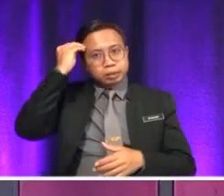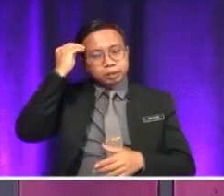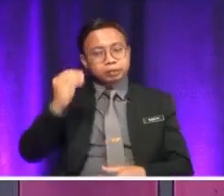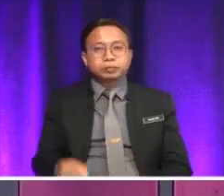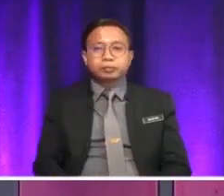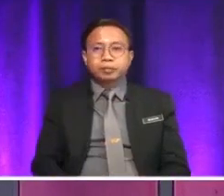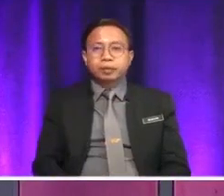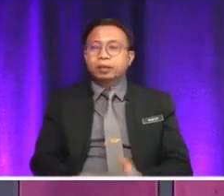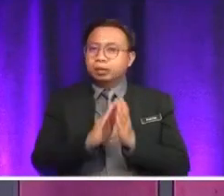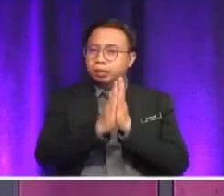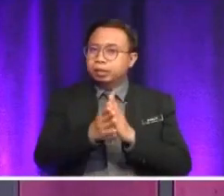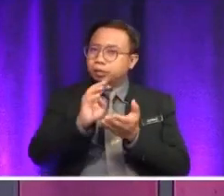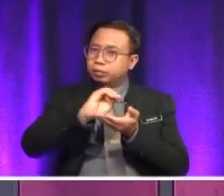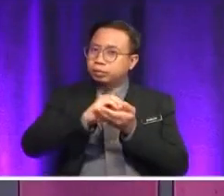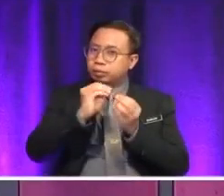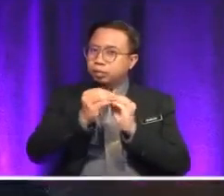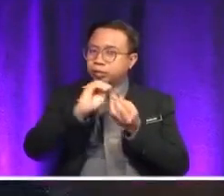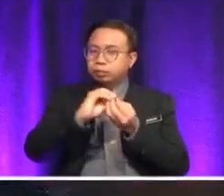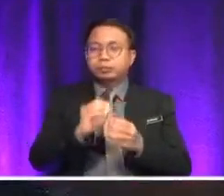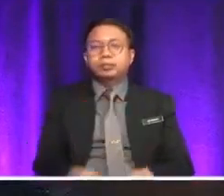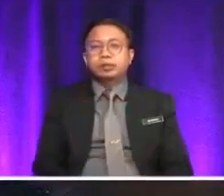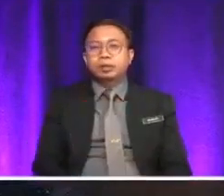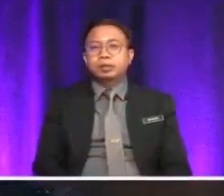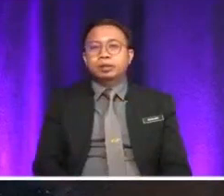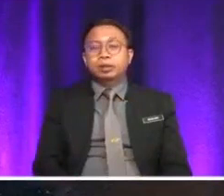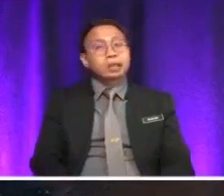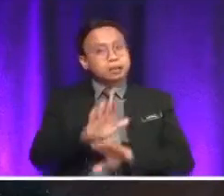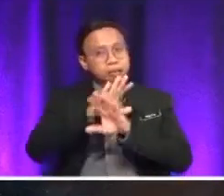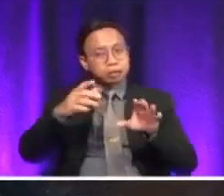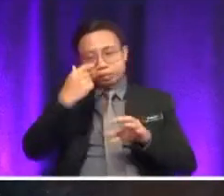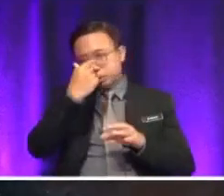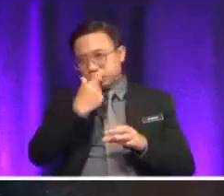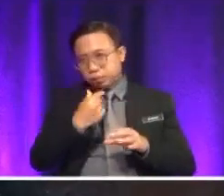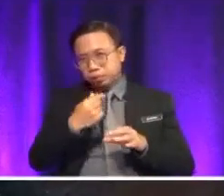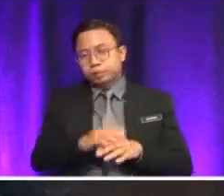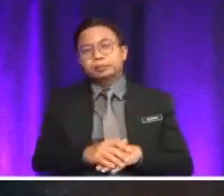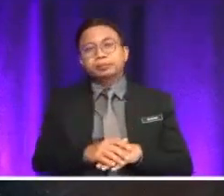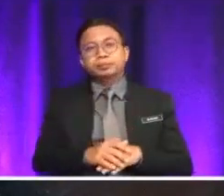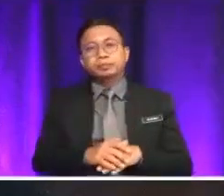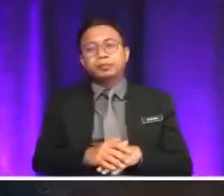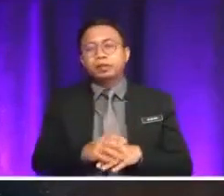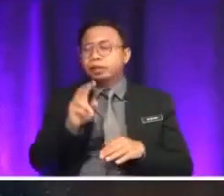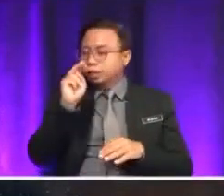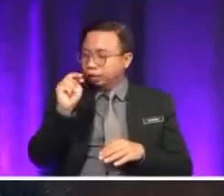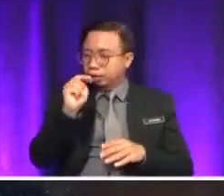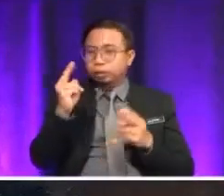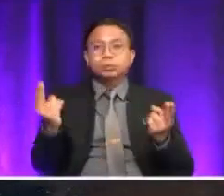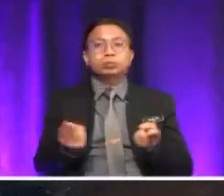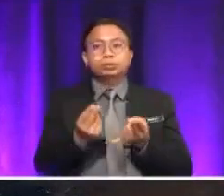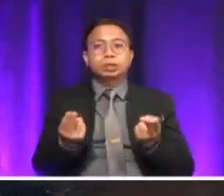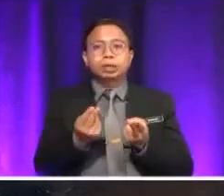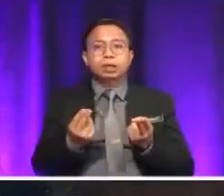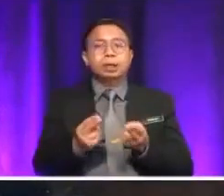So jadi masalah. Okey, Zara jangan sedih-sedih, jangan stres-stres. InsyaAllah kalau usaha, kita